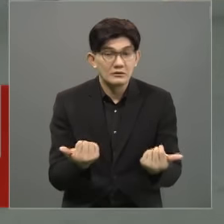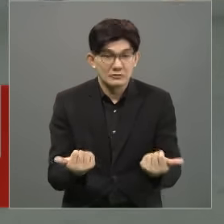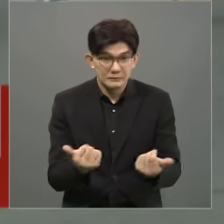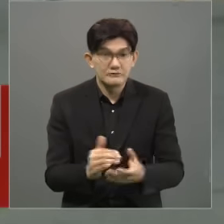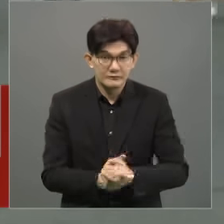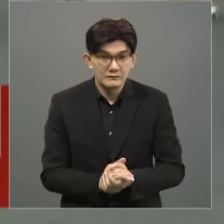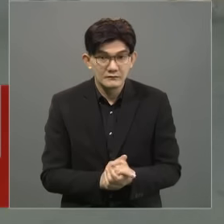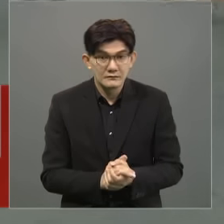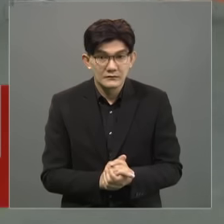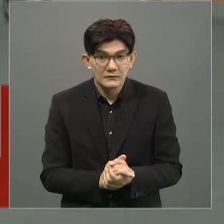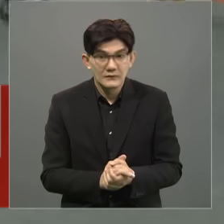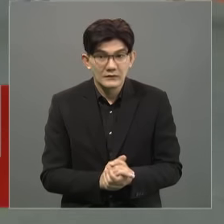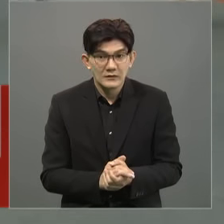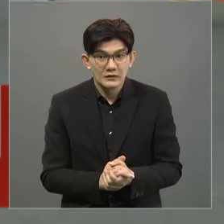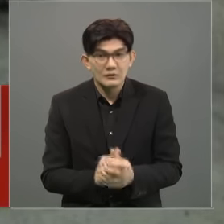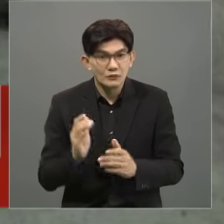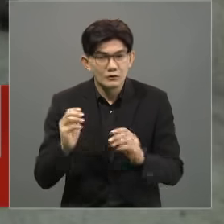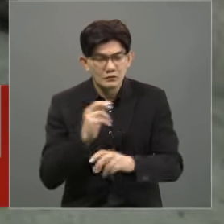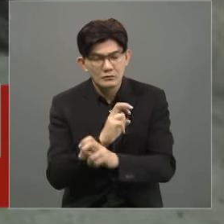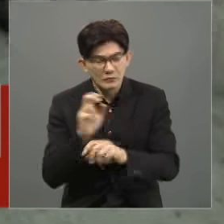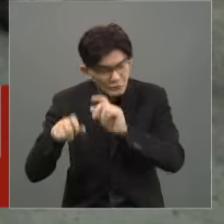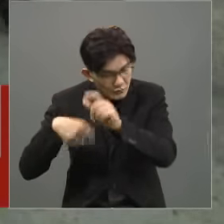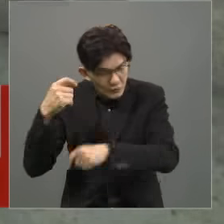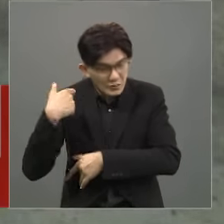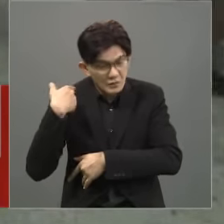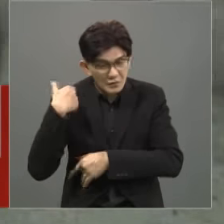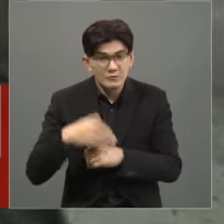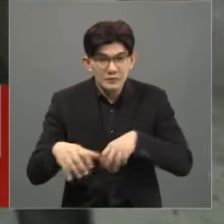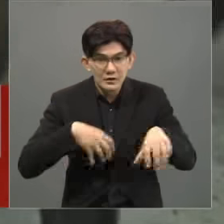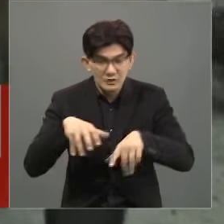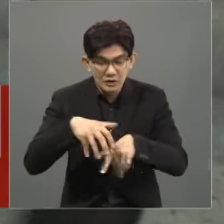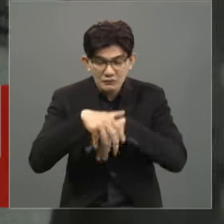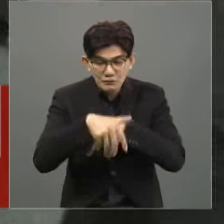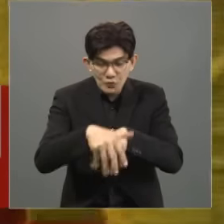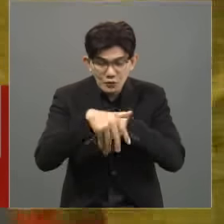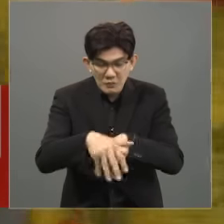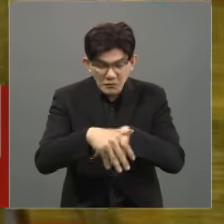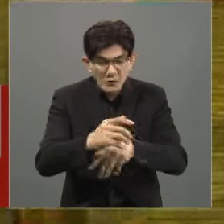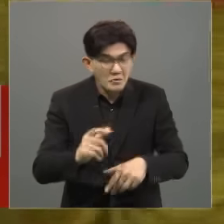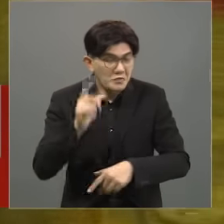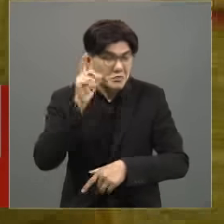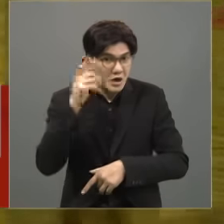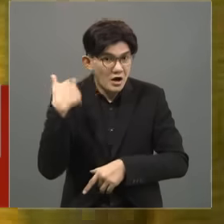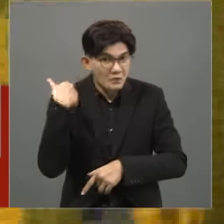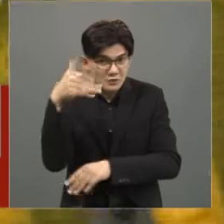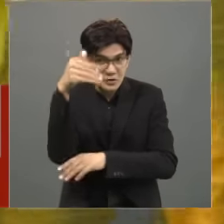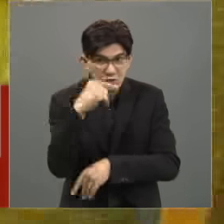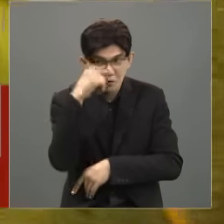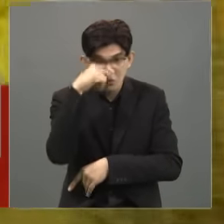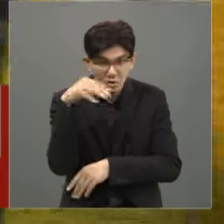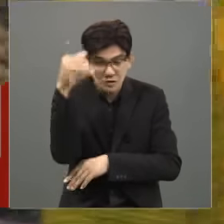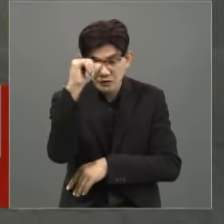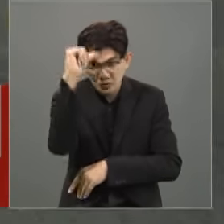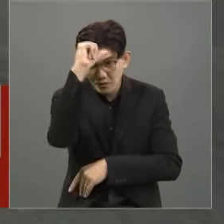พระอรหันตธาตุของพระสารีบุตรและพระโมคคัลลานะได้จัดริ้วขบวนอัญเชิญอย่างยิ่งใหญ่โดยในขบวนประกอบด้วยขบวนธงชาติไทยธงชา